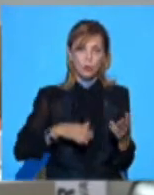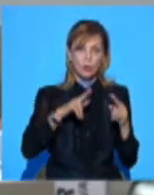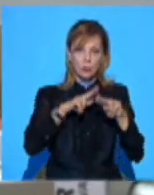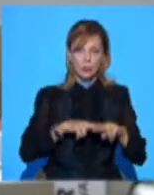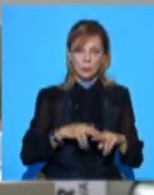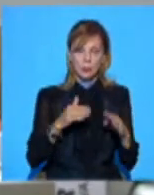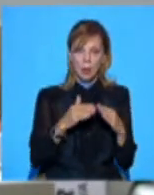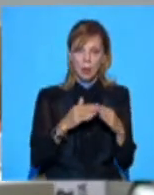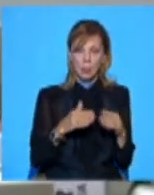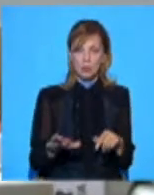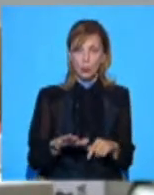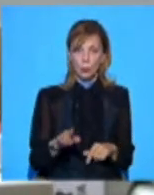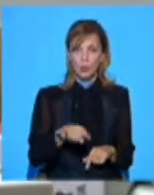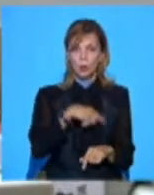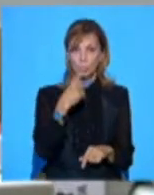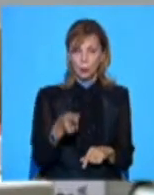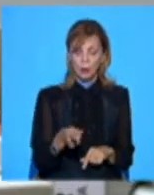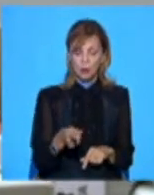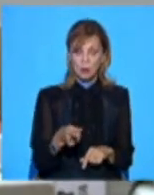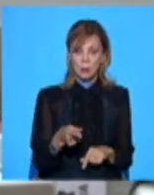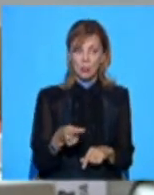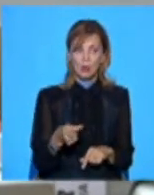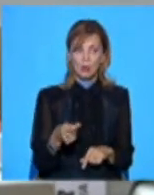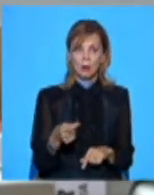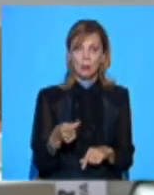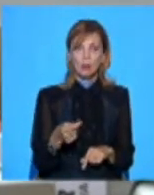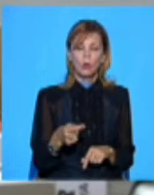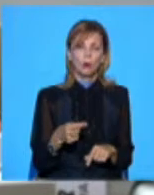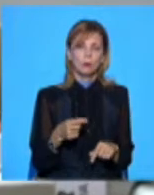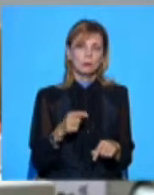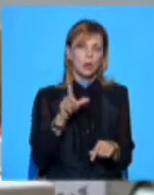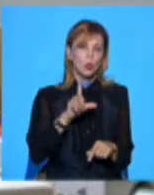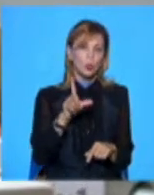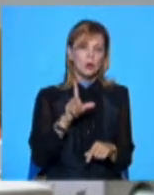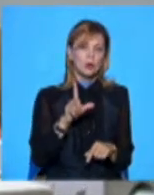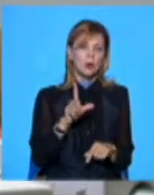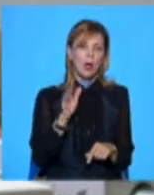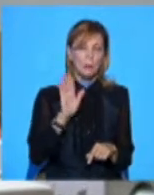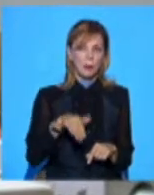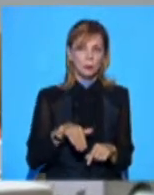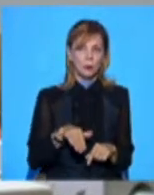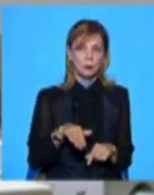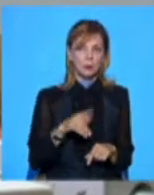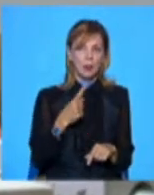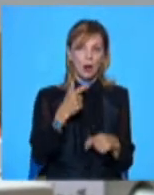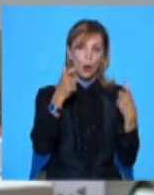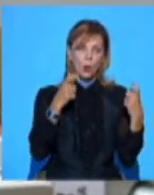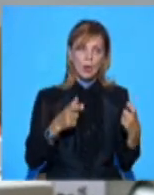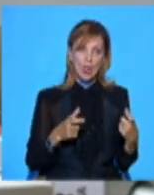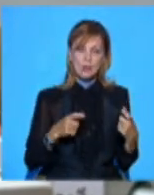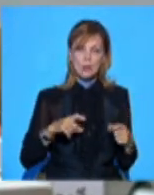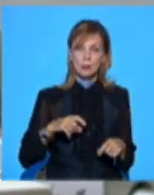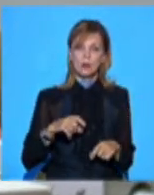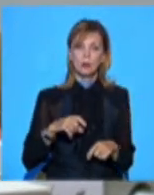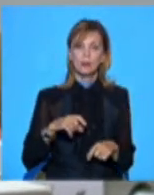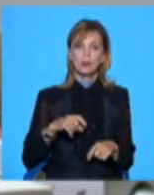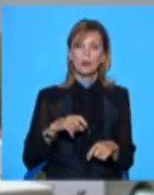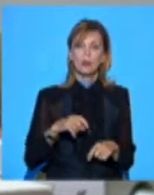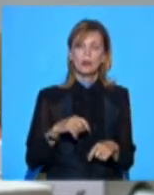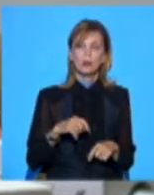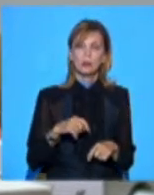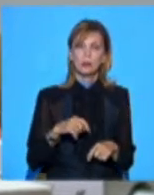acasă. După aceasta, undeva luni, am avut la una din clase chiar și la